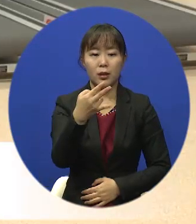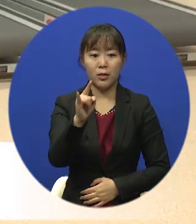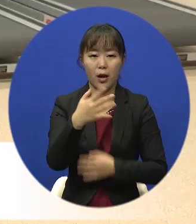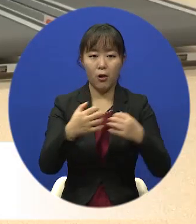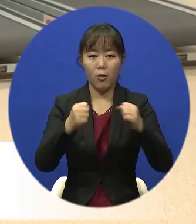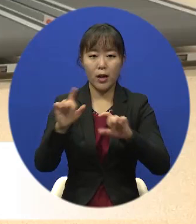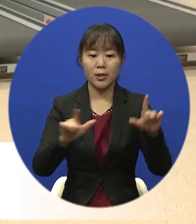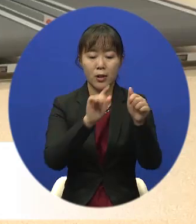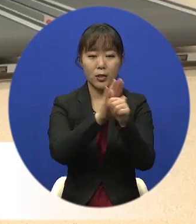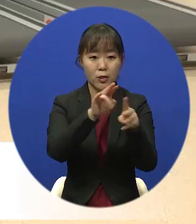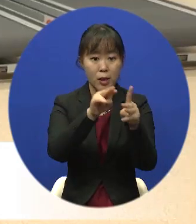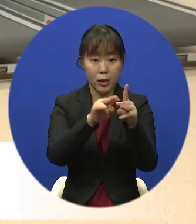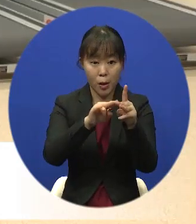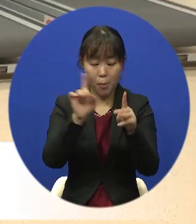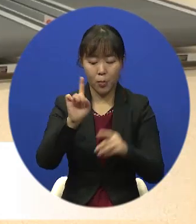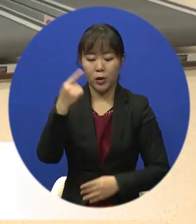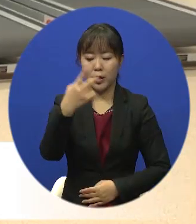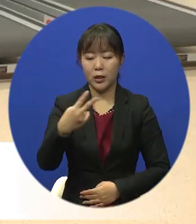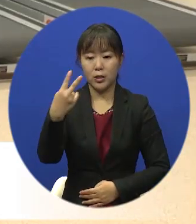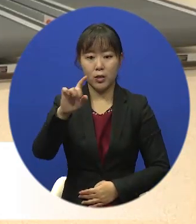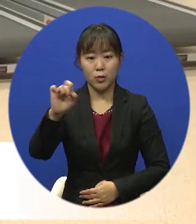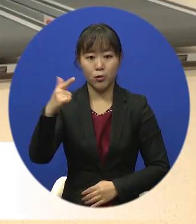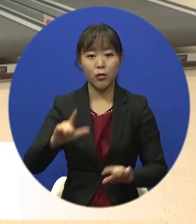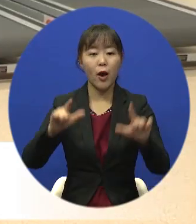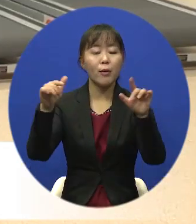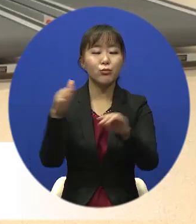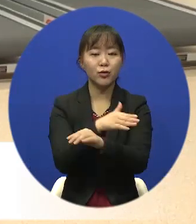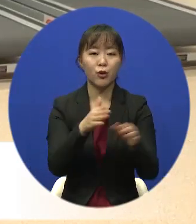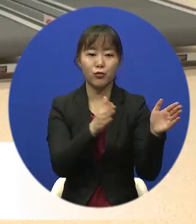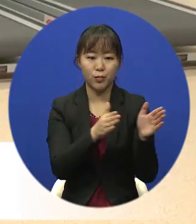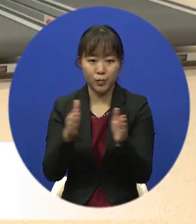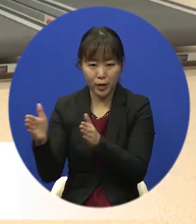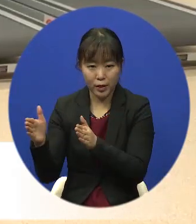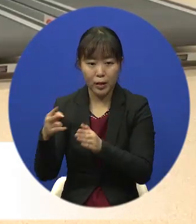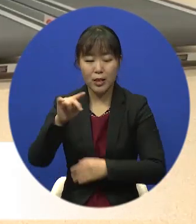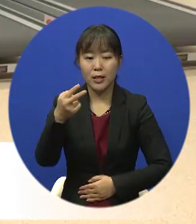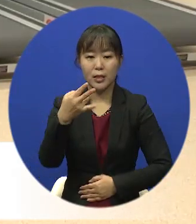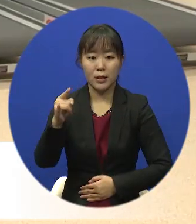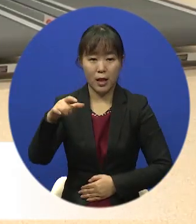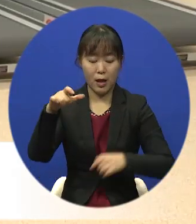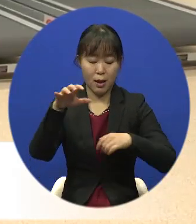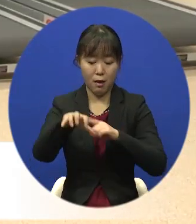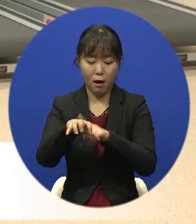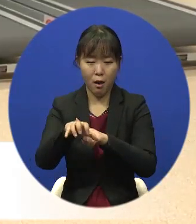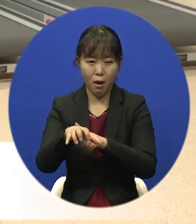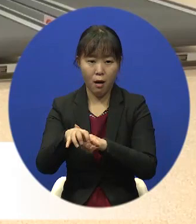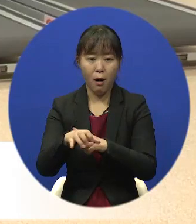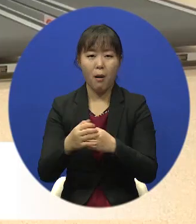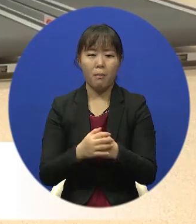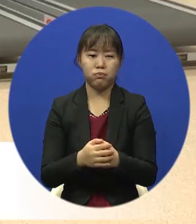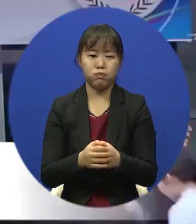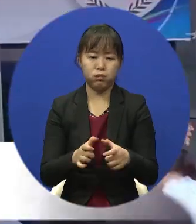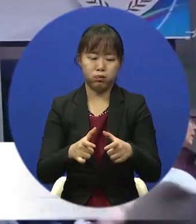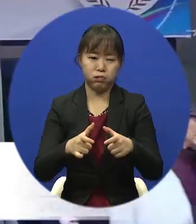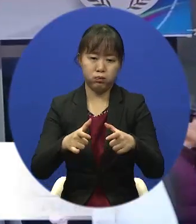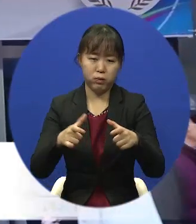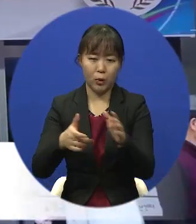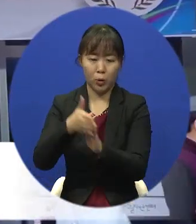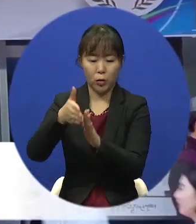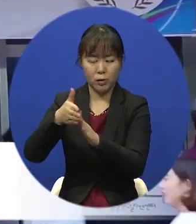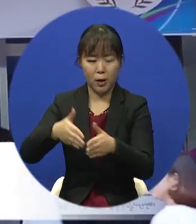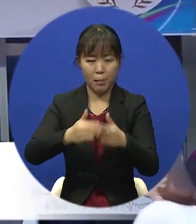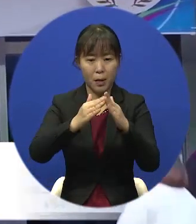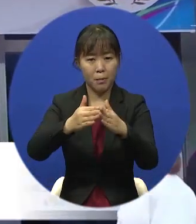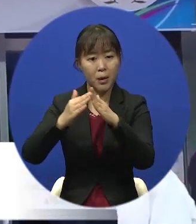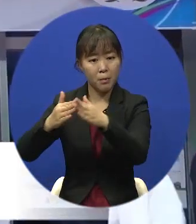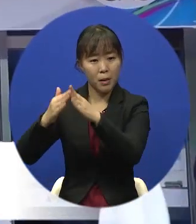신대건강생활지원센터는 2016년부터 준비를 했습니다. 그래서 신대에 급속도로 성장하는 이렇게 도심이 이루어지고